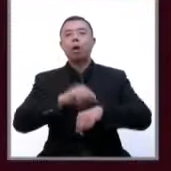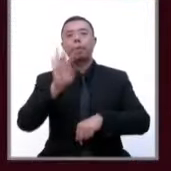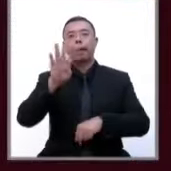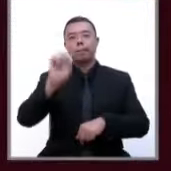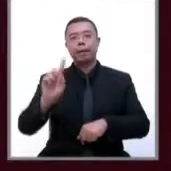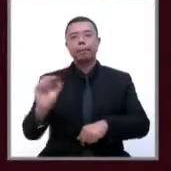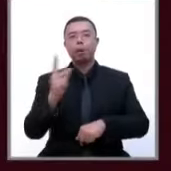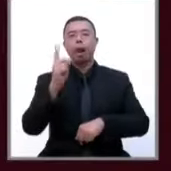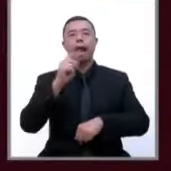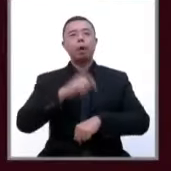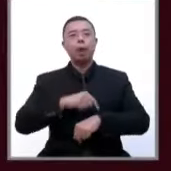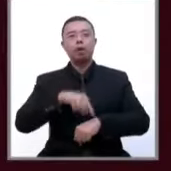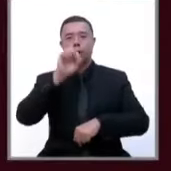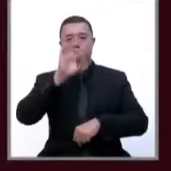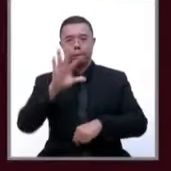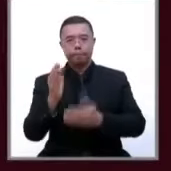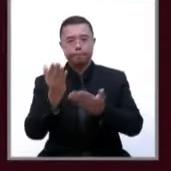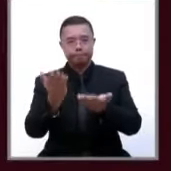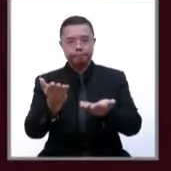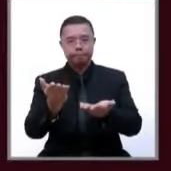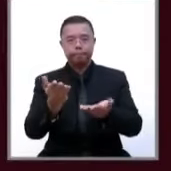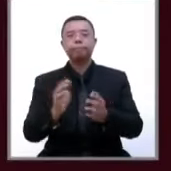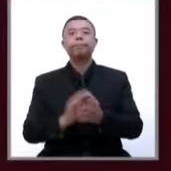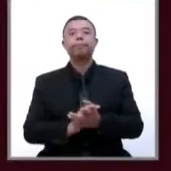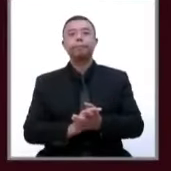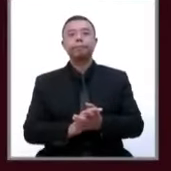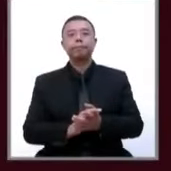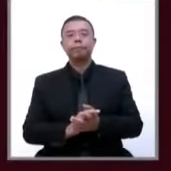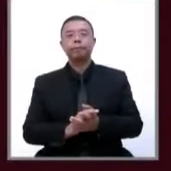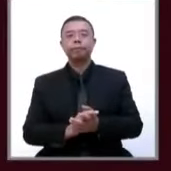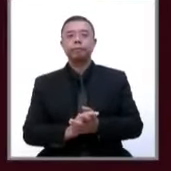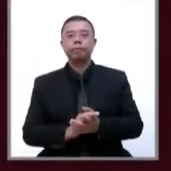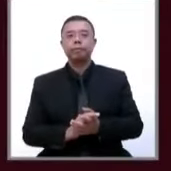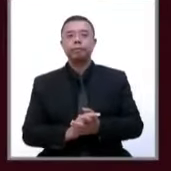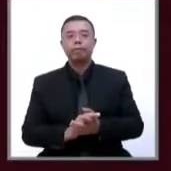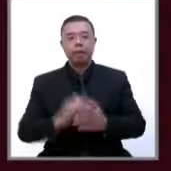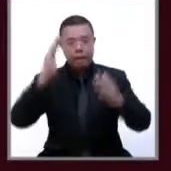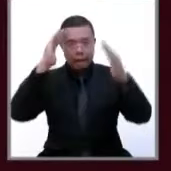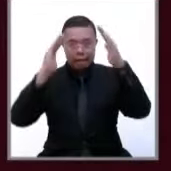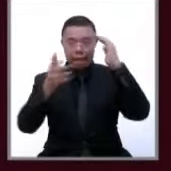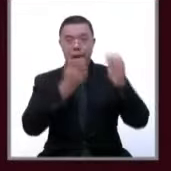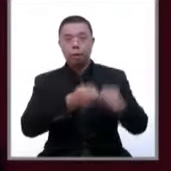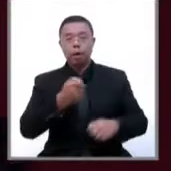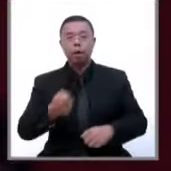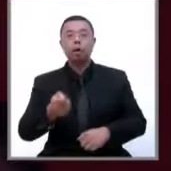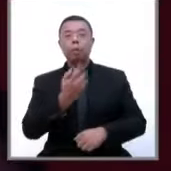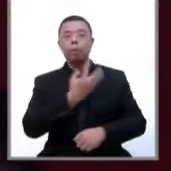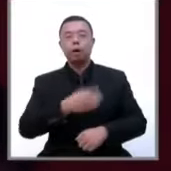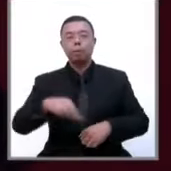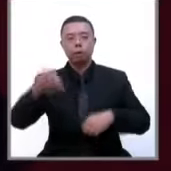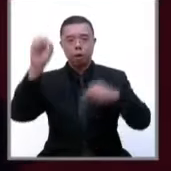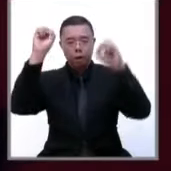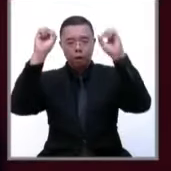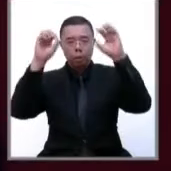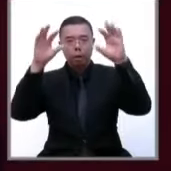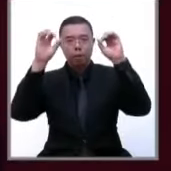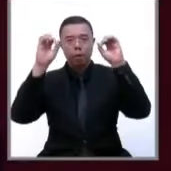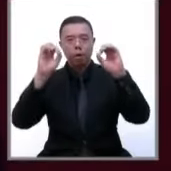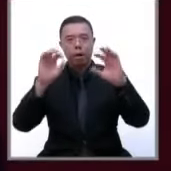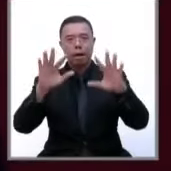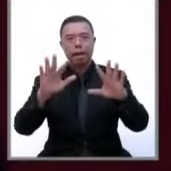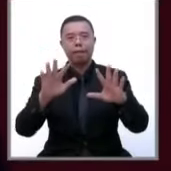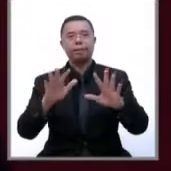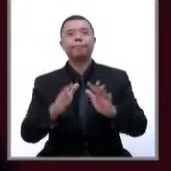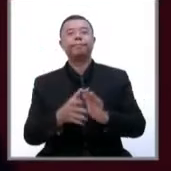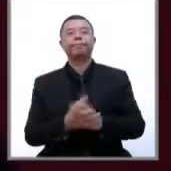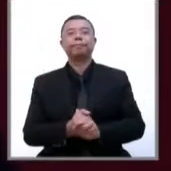menit dimulai dari saat Bapak berbicara silakan asalamualaikum warahmatullahi